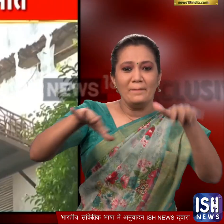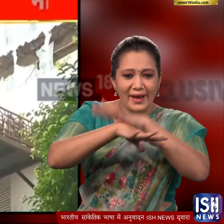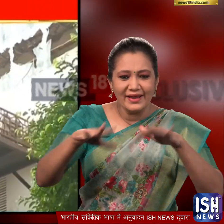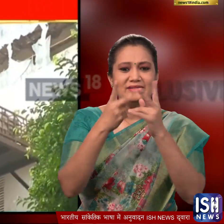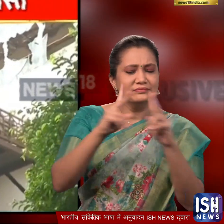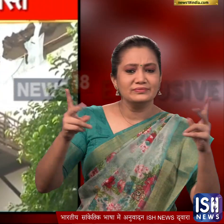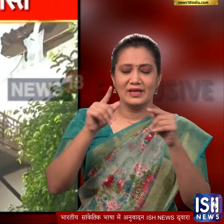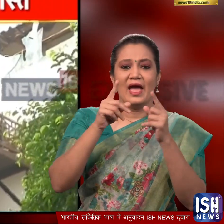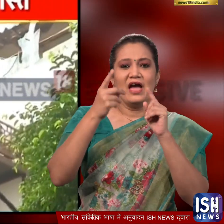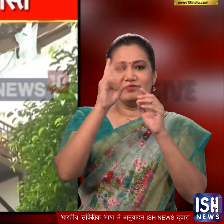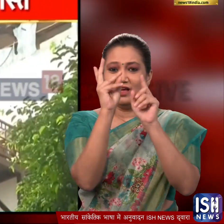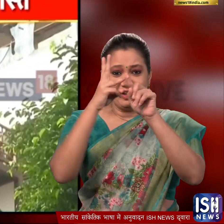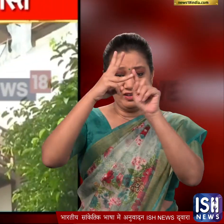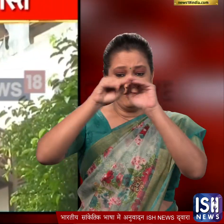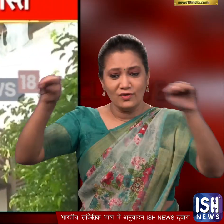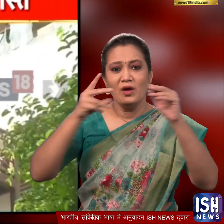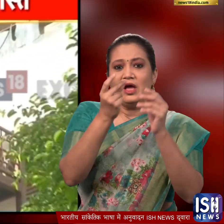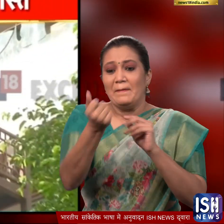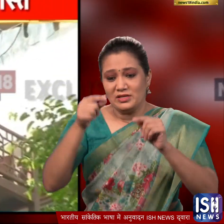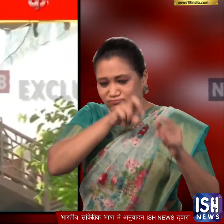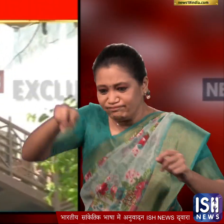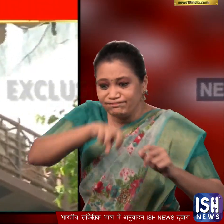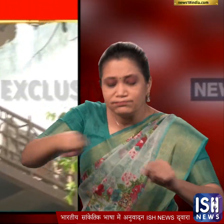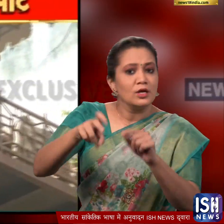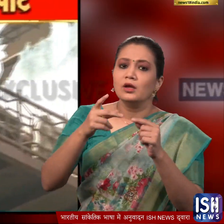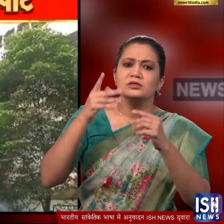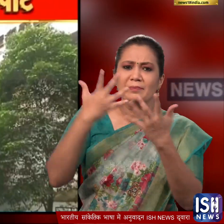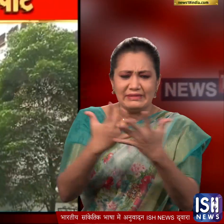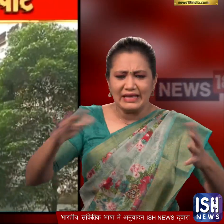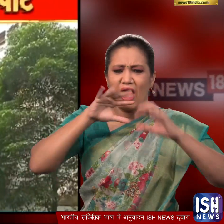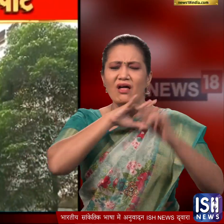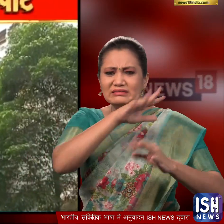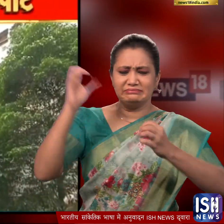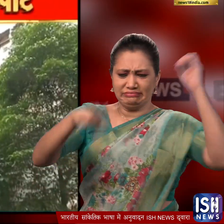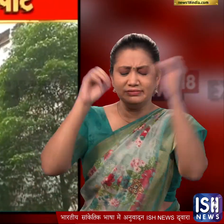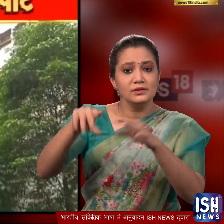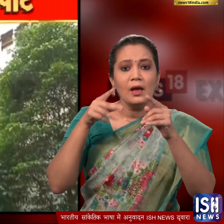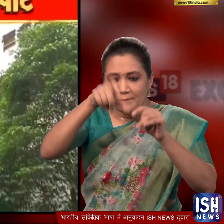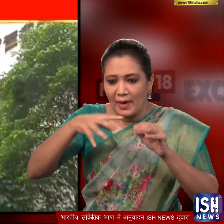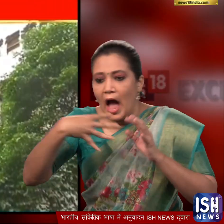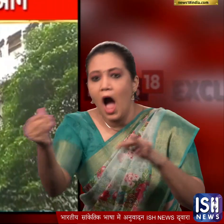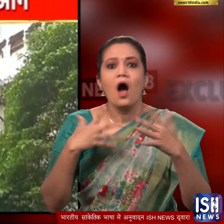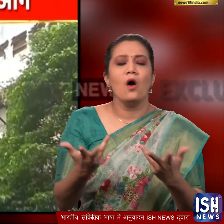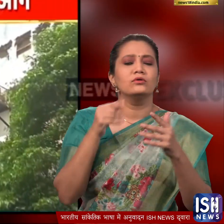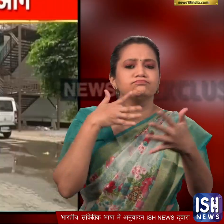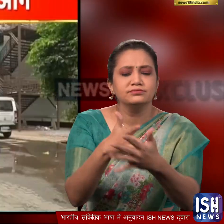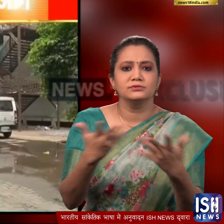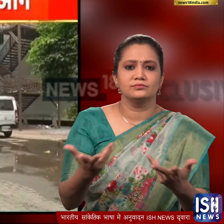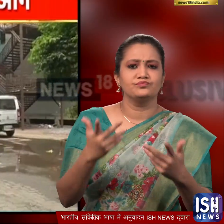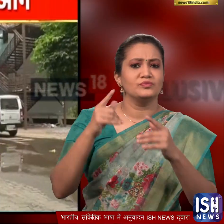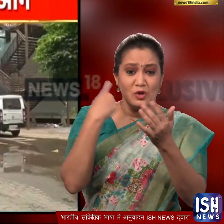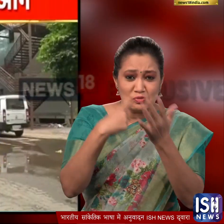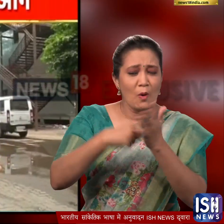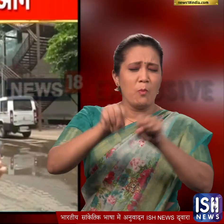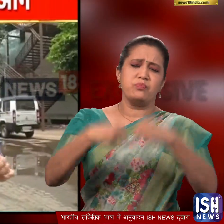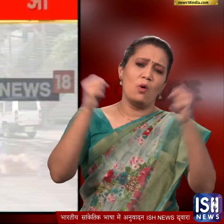दिखी। तीसरे फ्लोर पर बने इमरजेंसी एग्जिट के रास्ते पर कबाड़ भरा हुआ दिखा, जिसकी वजह से फंसे हुए लोगों को निकलने का कोई रास्ता नहीं मिला। नियमों